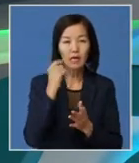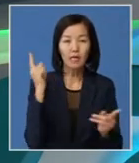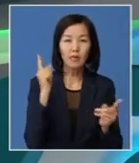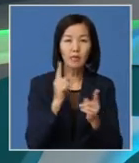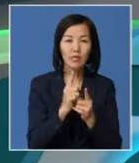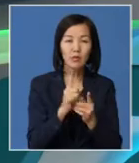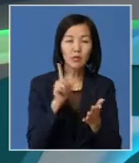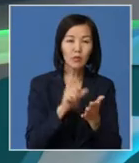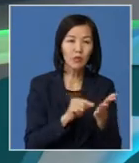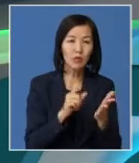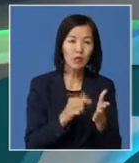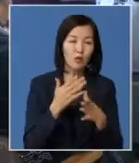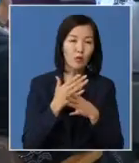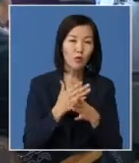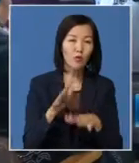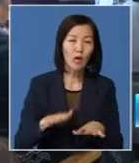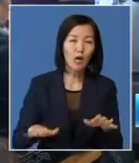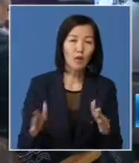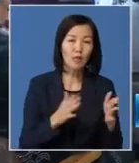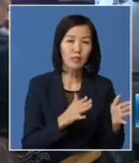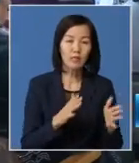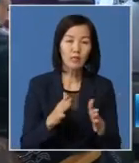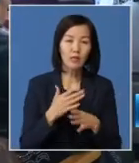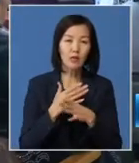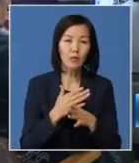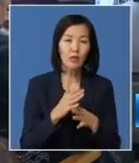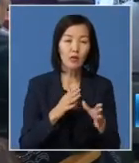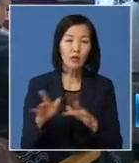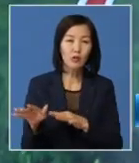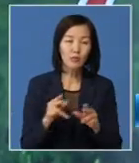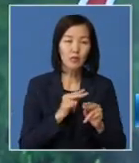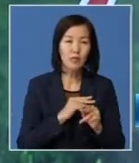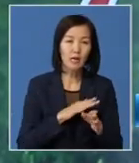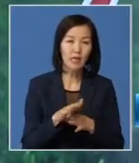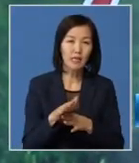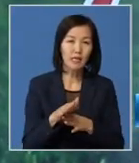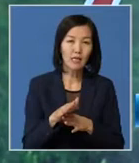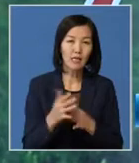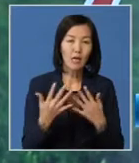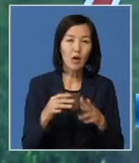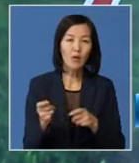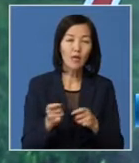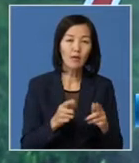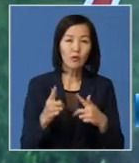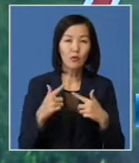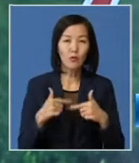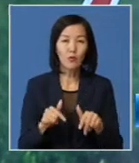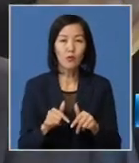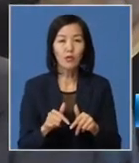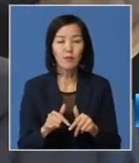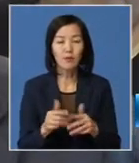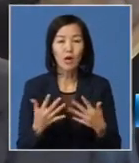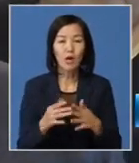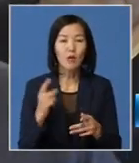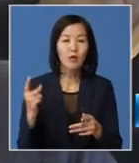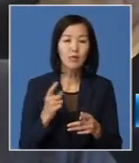кездесулер, зейнеткерлерге қолғабыс етіп, ауласын ретке келтіру сынды шаруалар атқарылған. Бұл жұмыстарға ауыл әкімдігінің ұйытқы болуымен шаруа қожалық